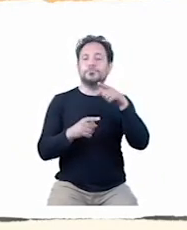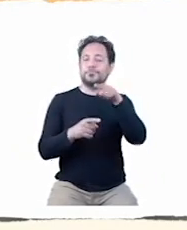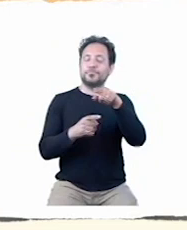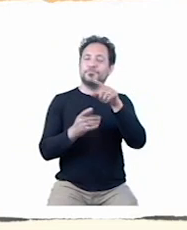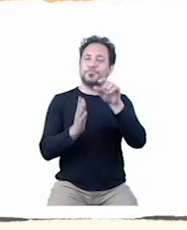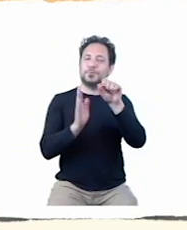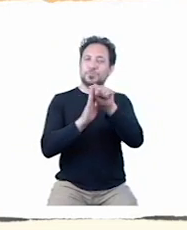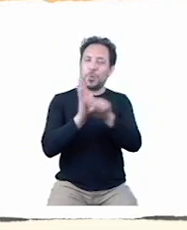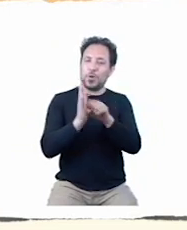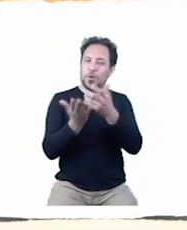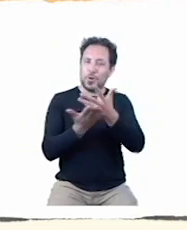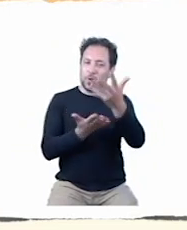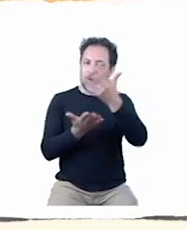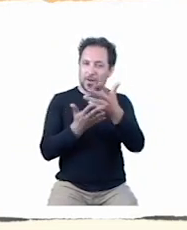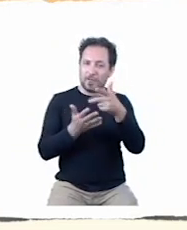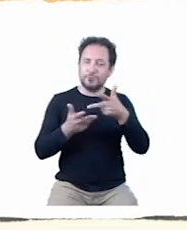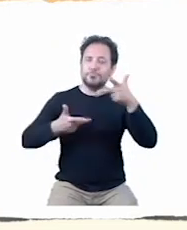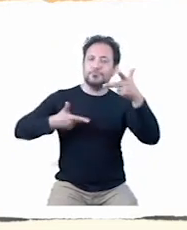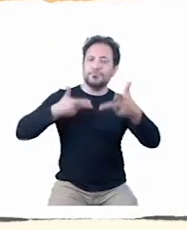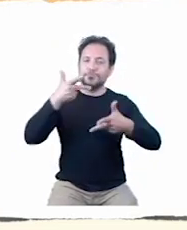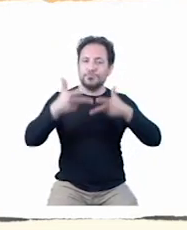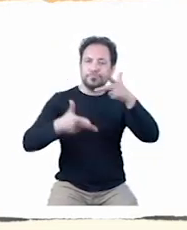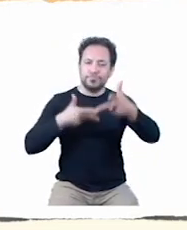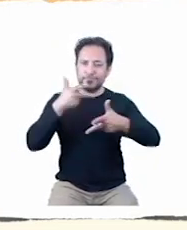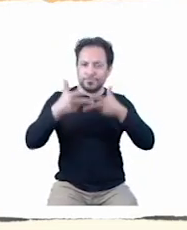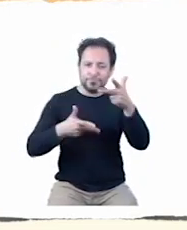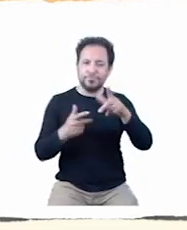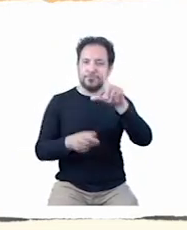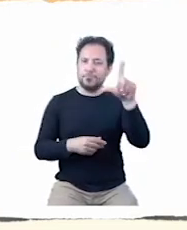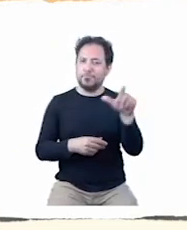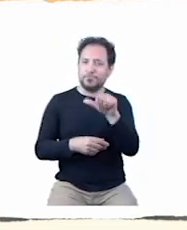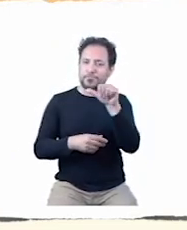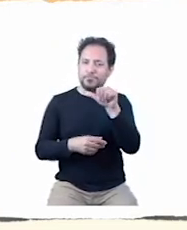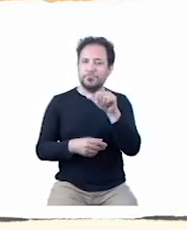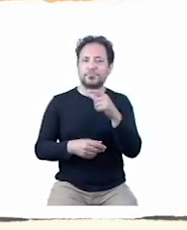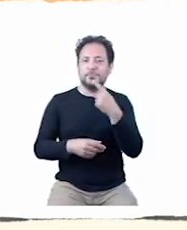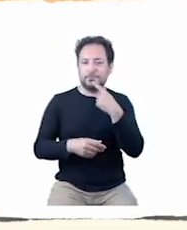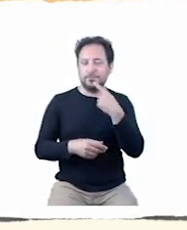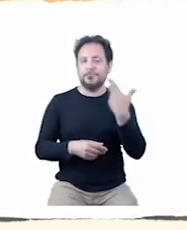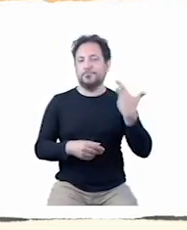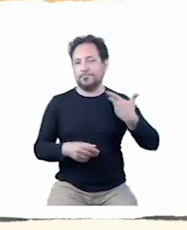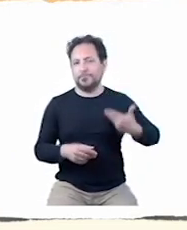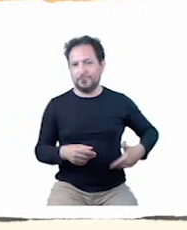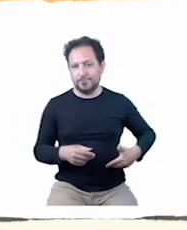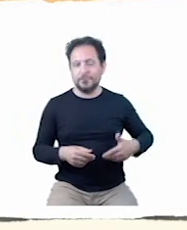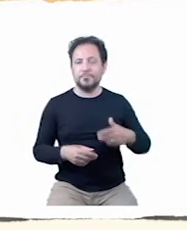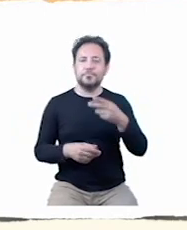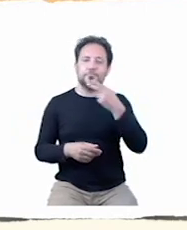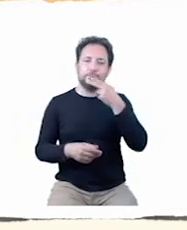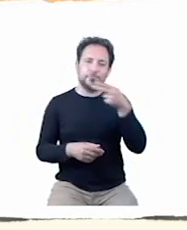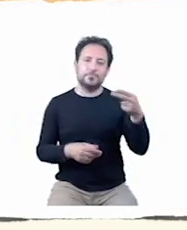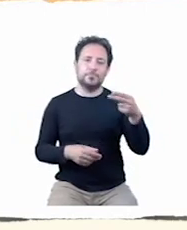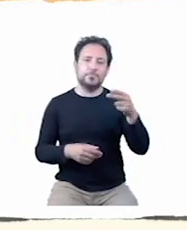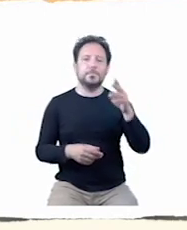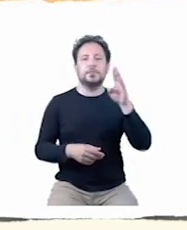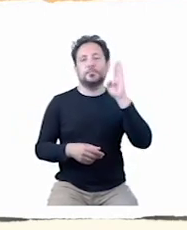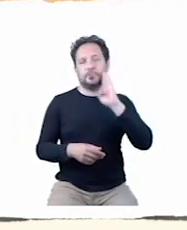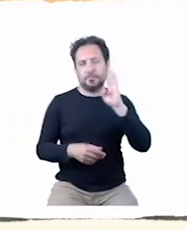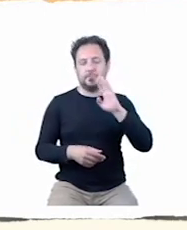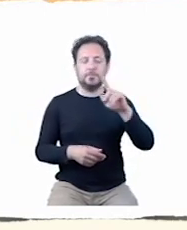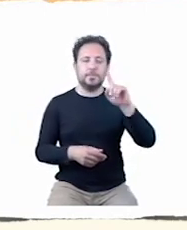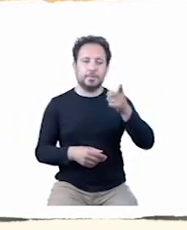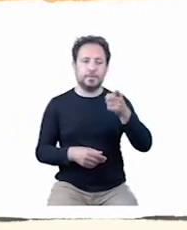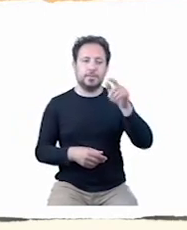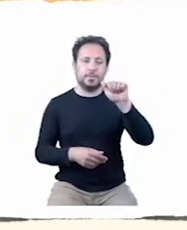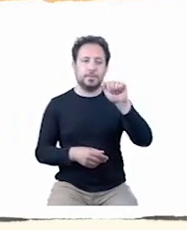la storia è segnata in LIS lingua dei segni italiana da Gabriele Caia docente di